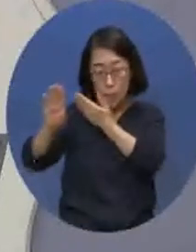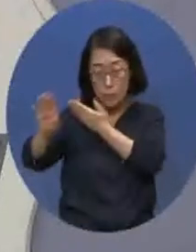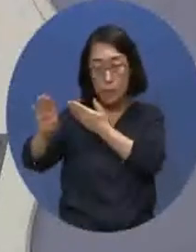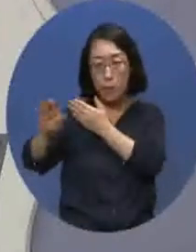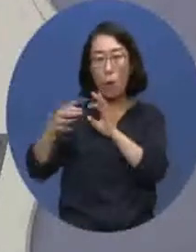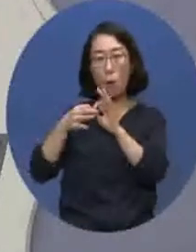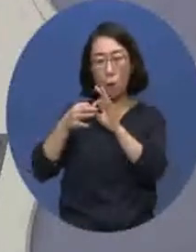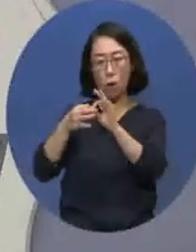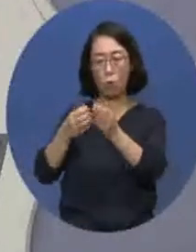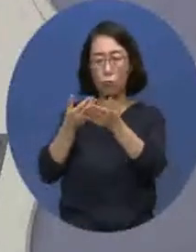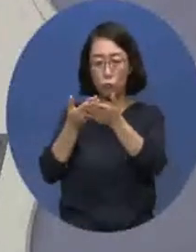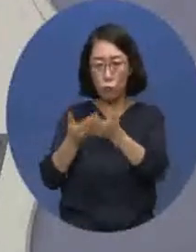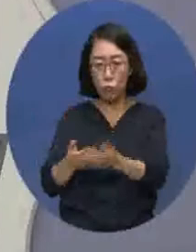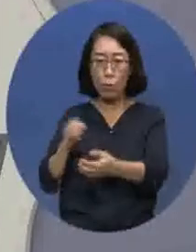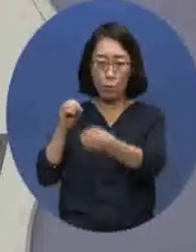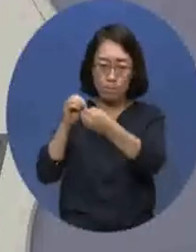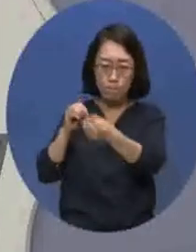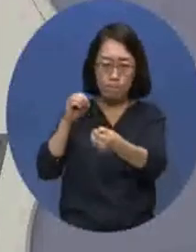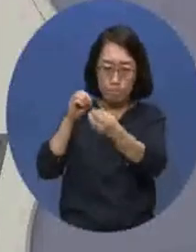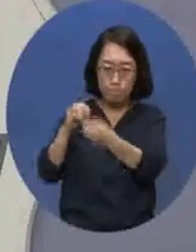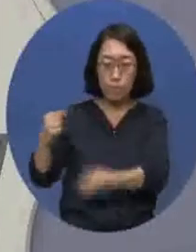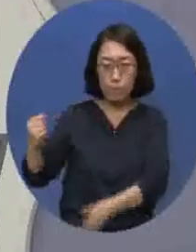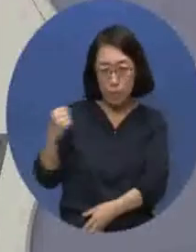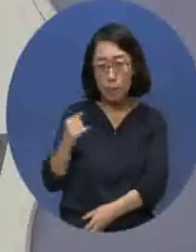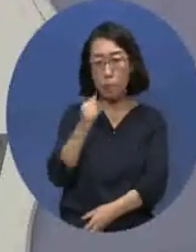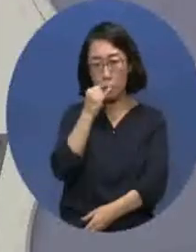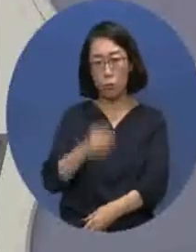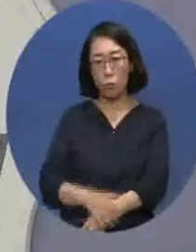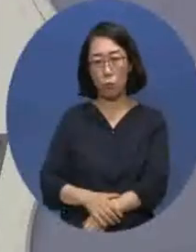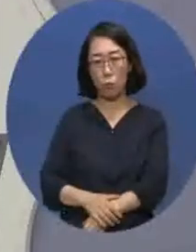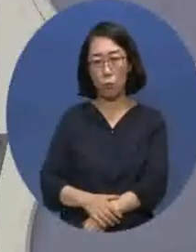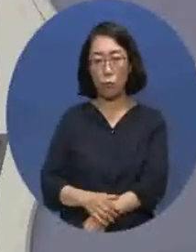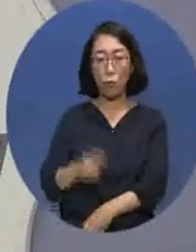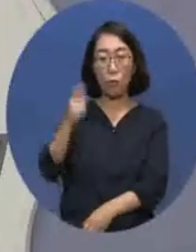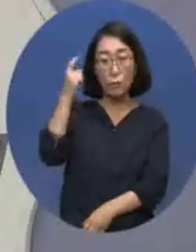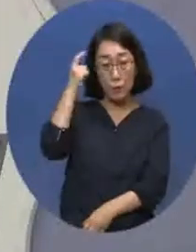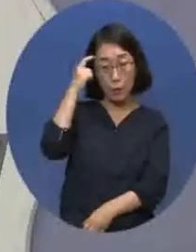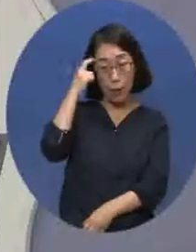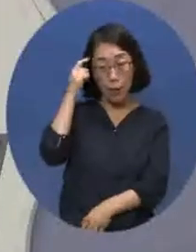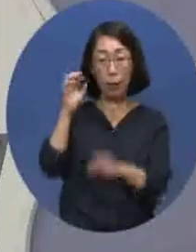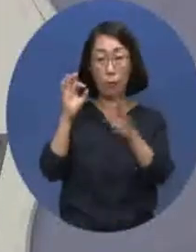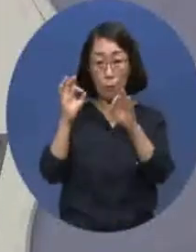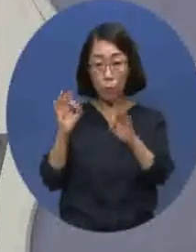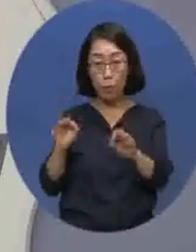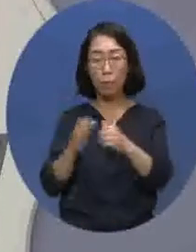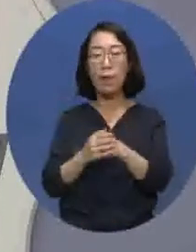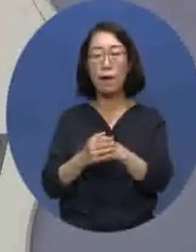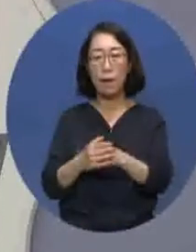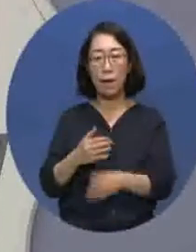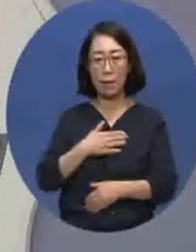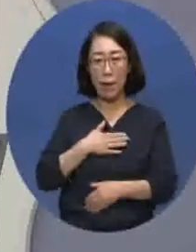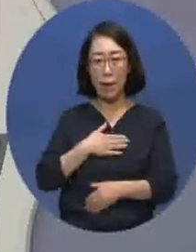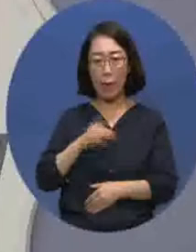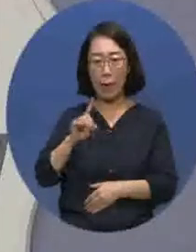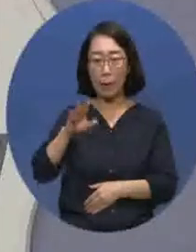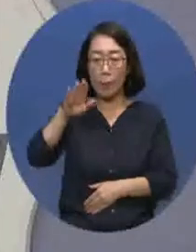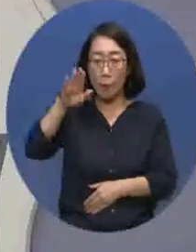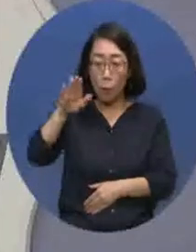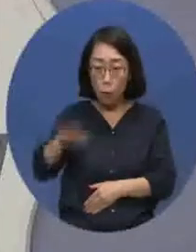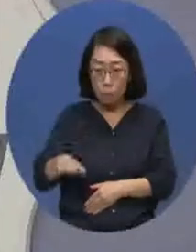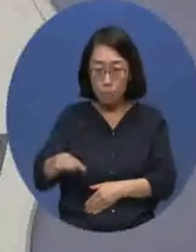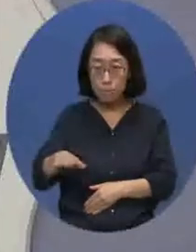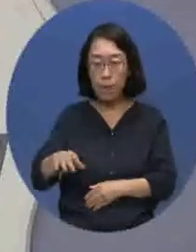굉장히 큰 영향을 가지고 있다라는 것을 을 생각을 할 때 아이 내 오늘 한 걸음